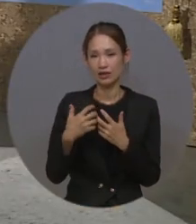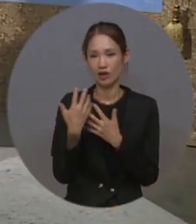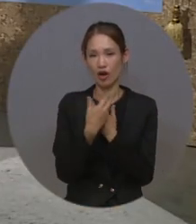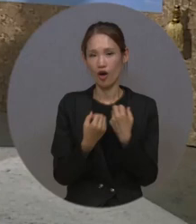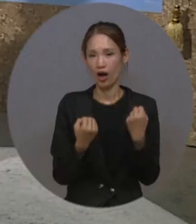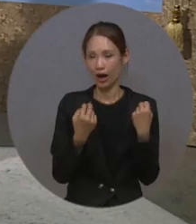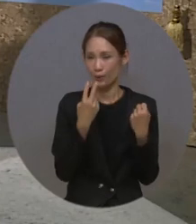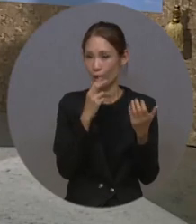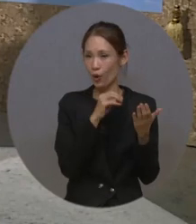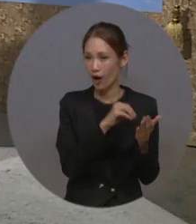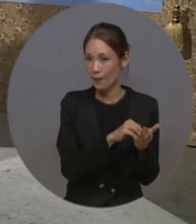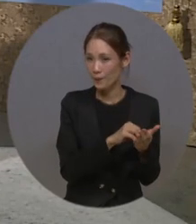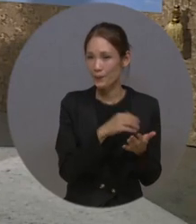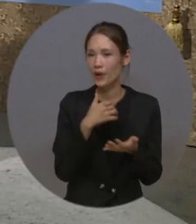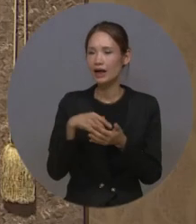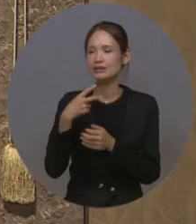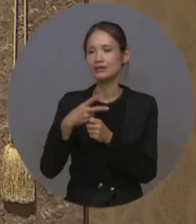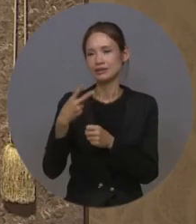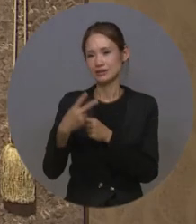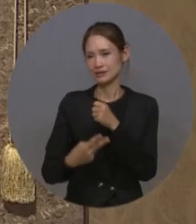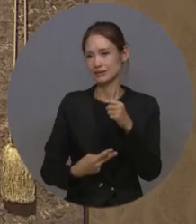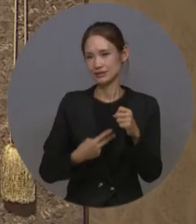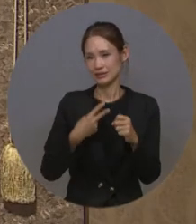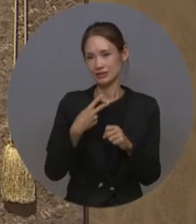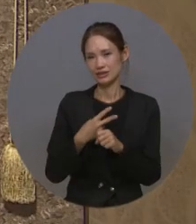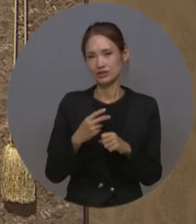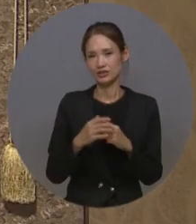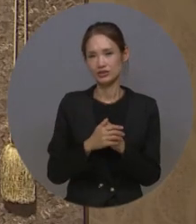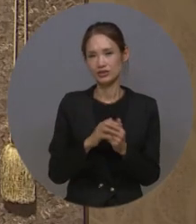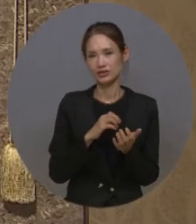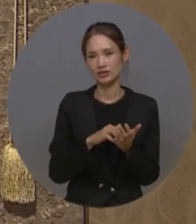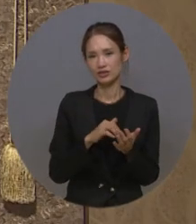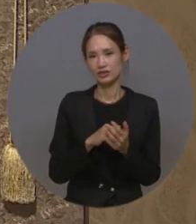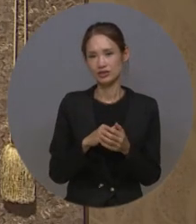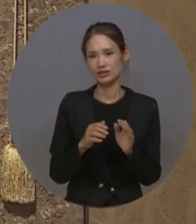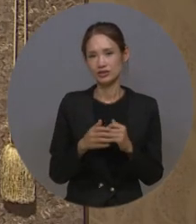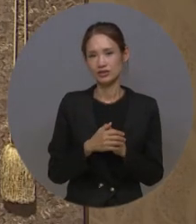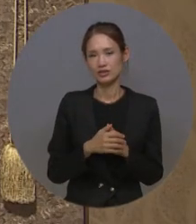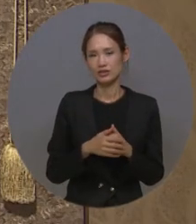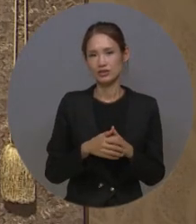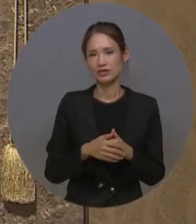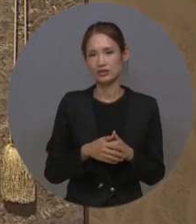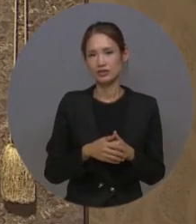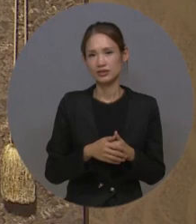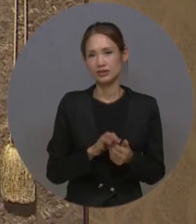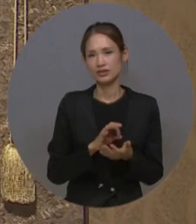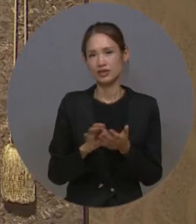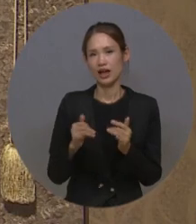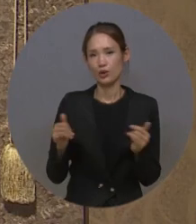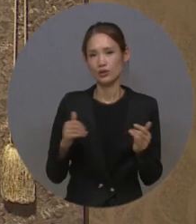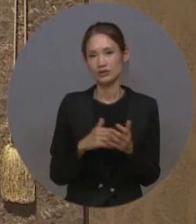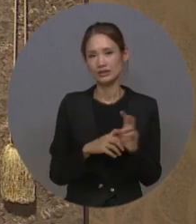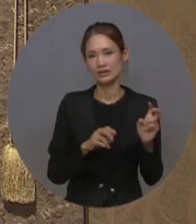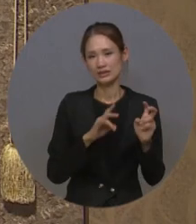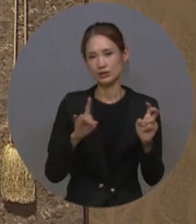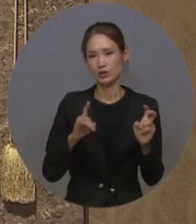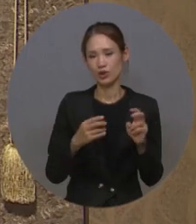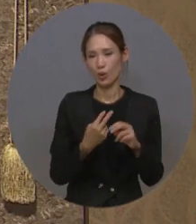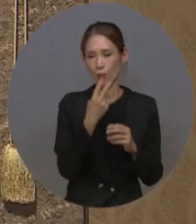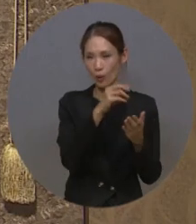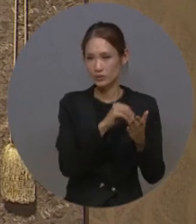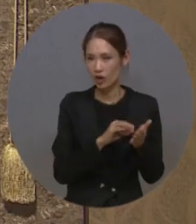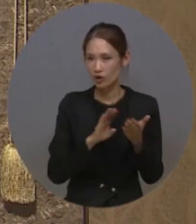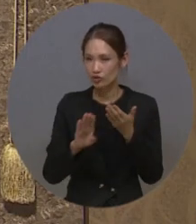지가 한 2년 정도 됐어요. 예예. 양압기의 수요가 거의 20배 가까이 늘었대요. 보험 전과 후에 비해서.